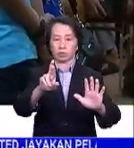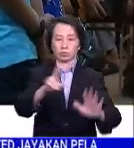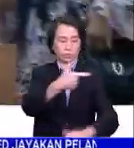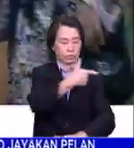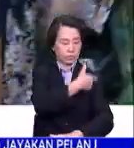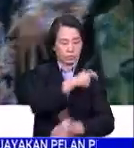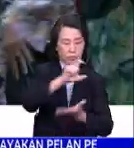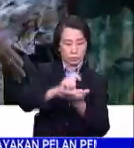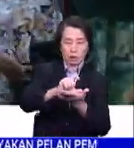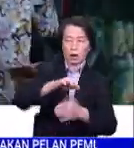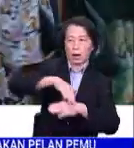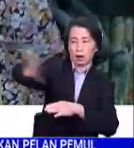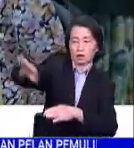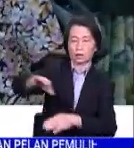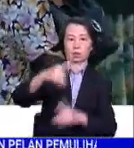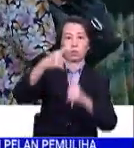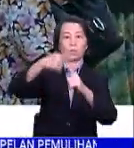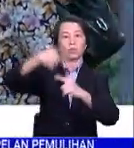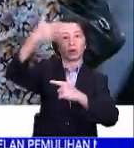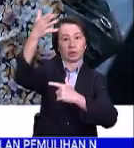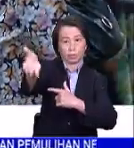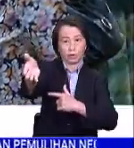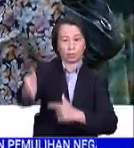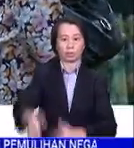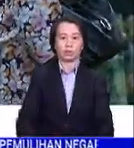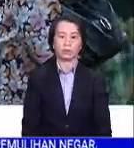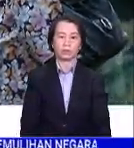vaksin bulan depan.